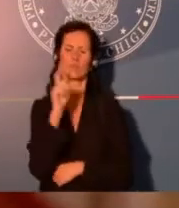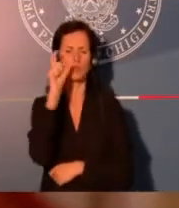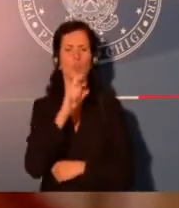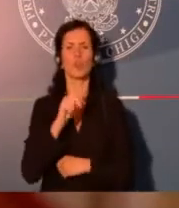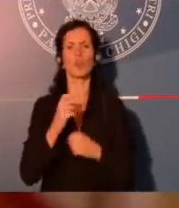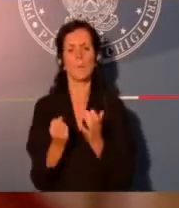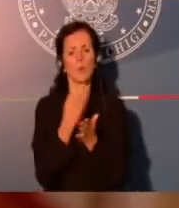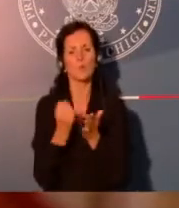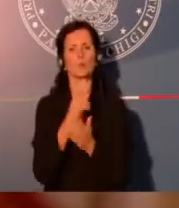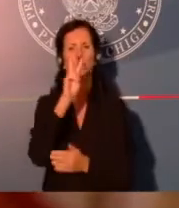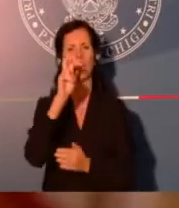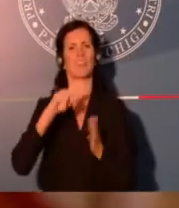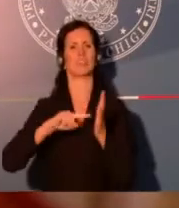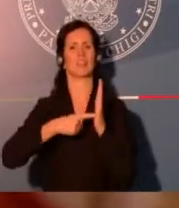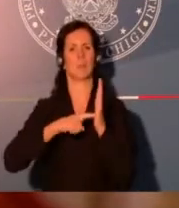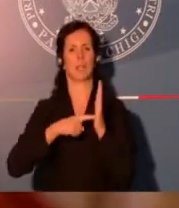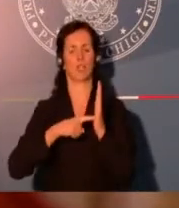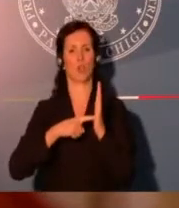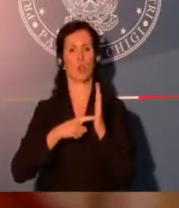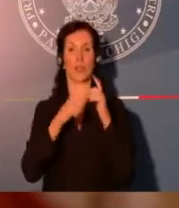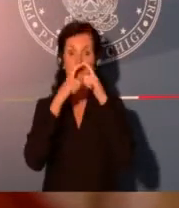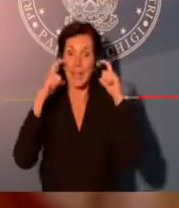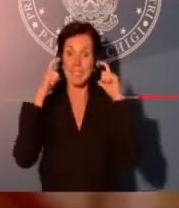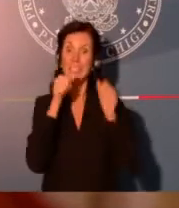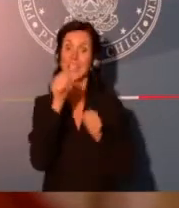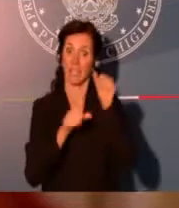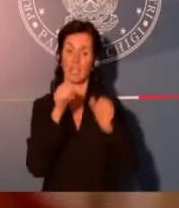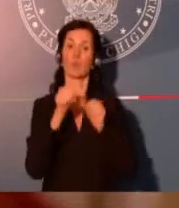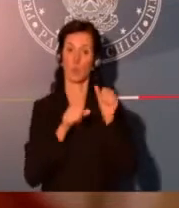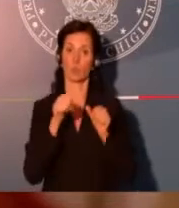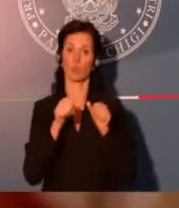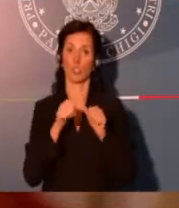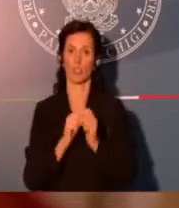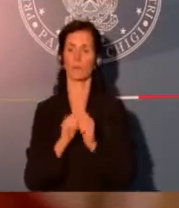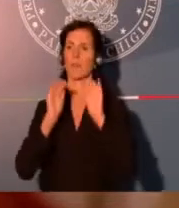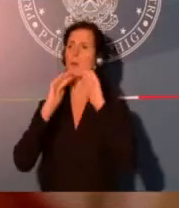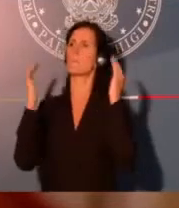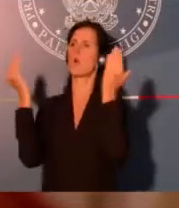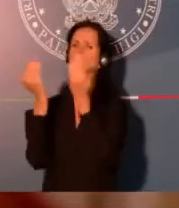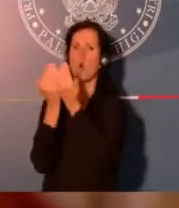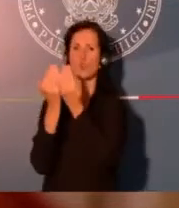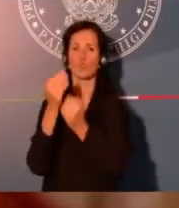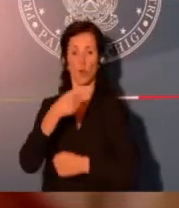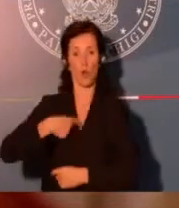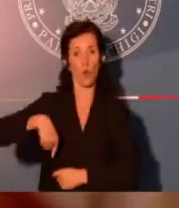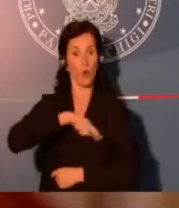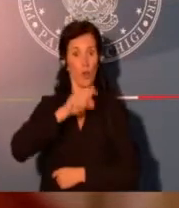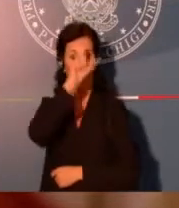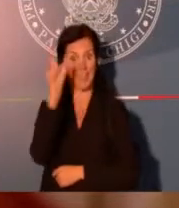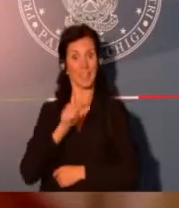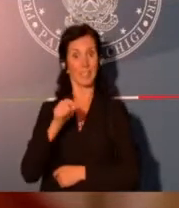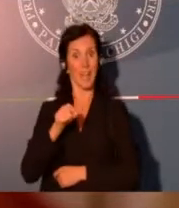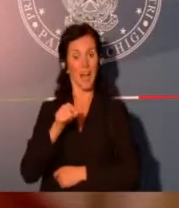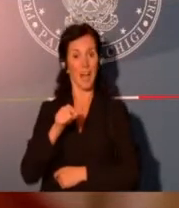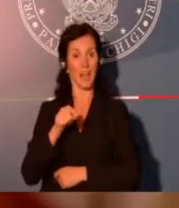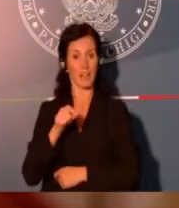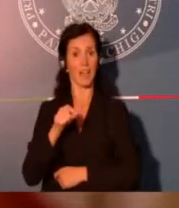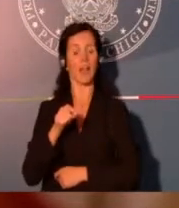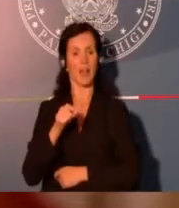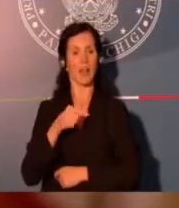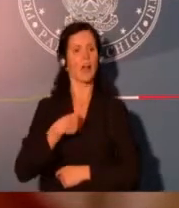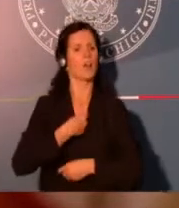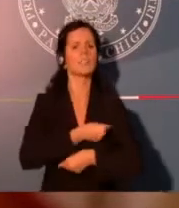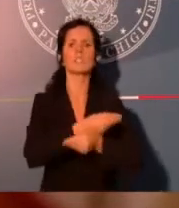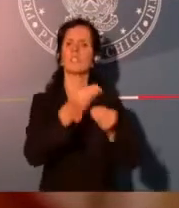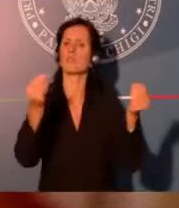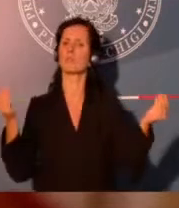milioni, mascherine chirurgiche. Siamo tra i pochi paesi al mondo a distribuire